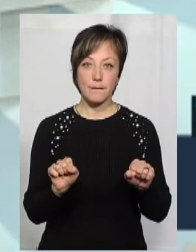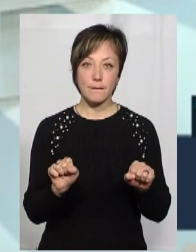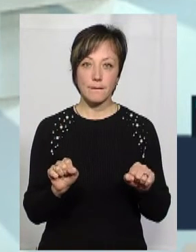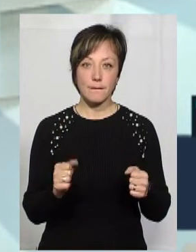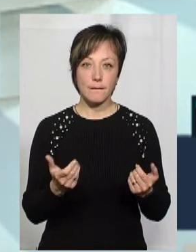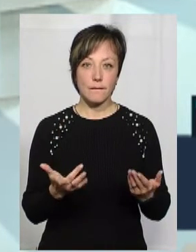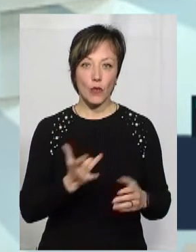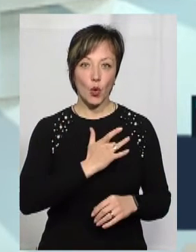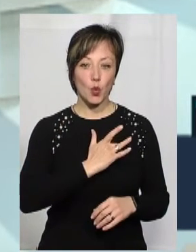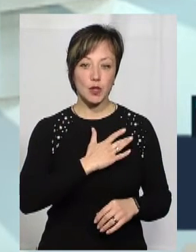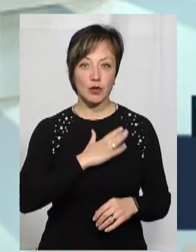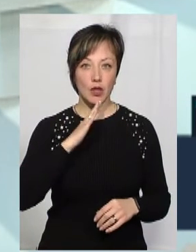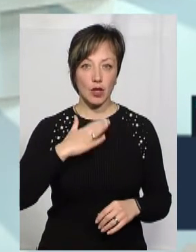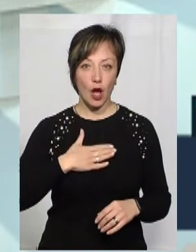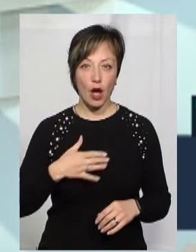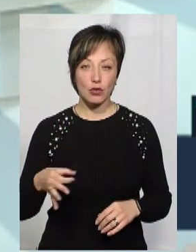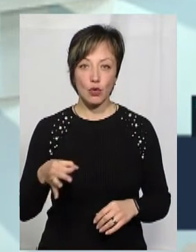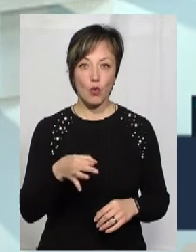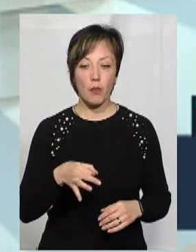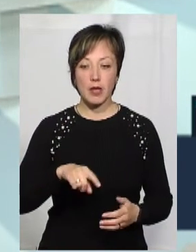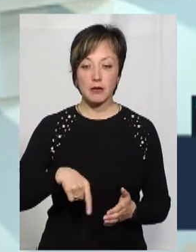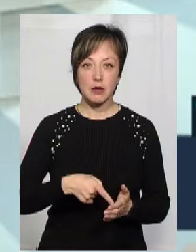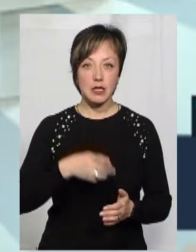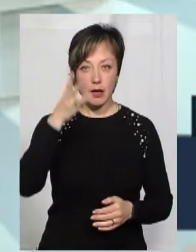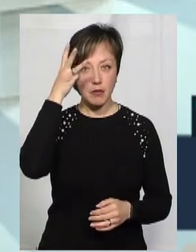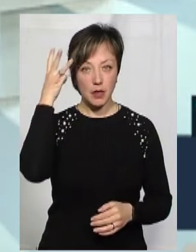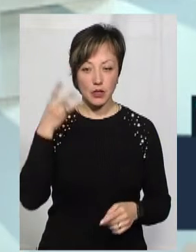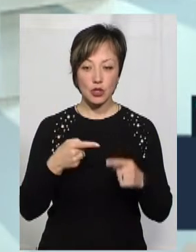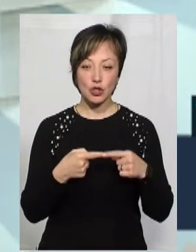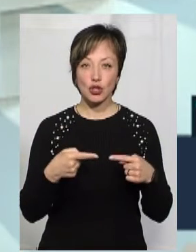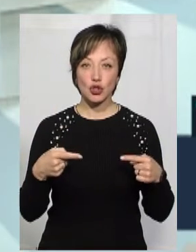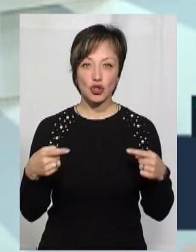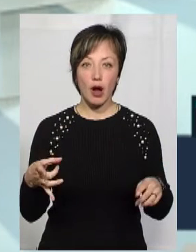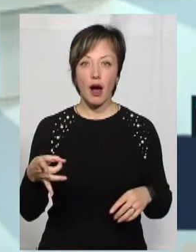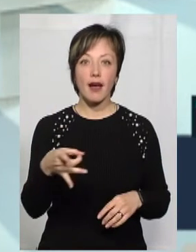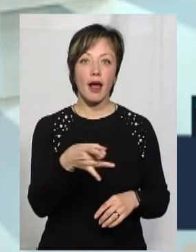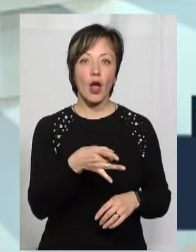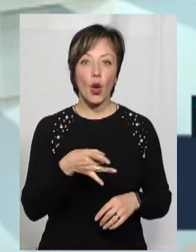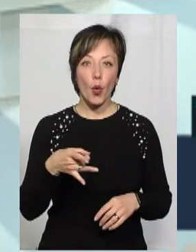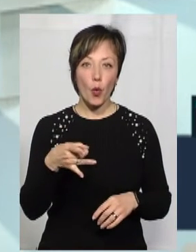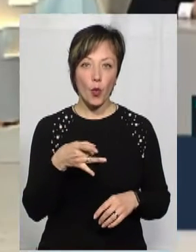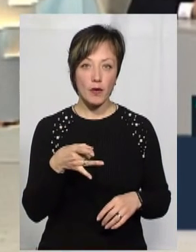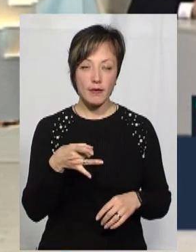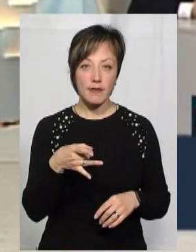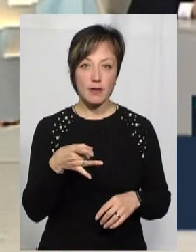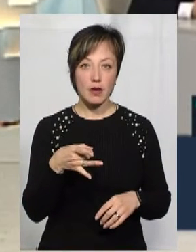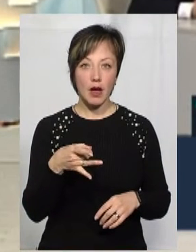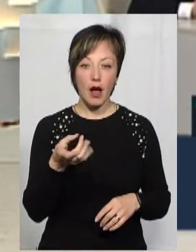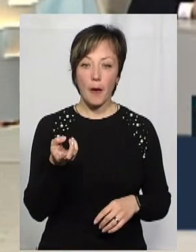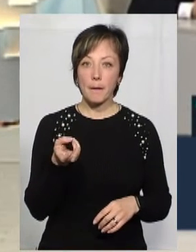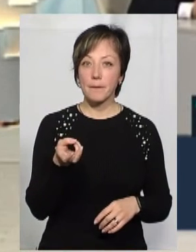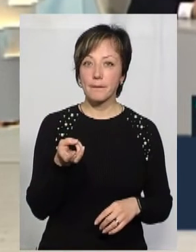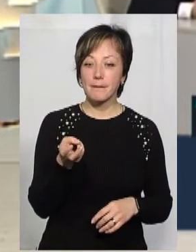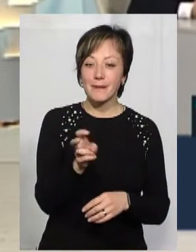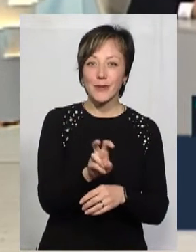потенційних усиновителів з нашої області, з міста Хмельницького, з інших регіонів, які приїжджали або приходили